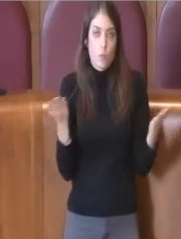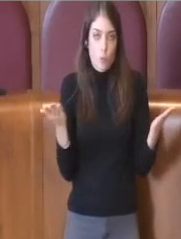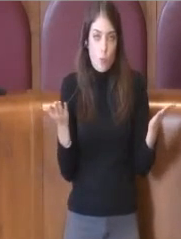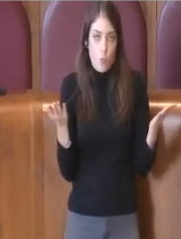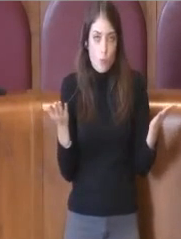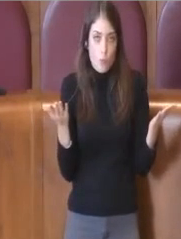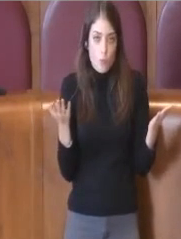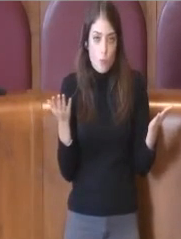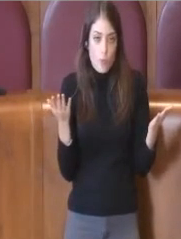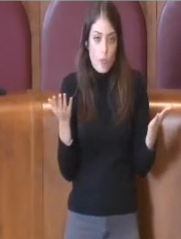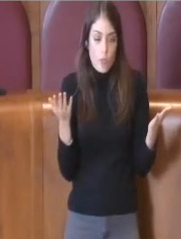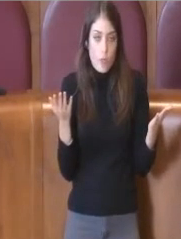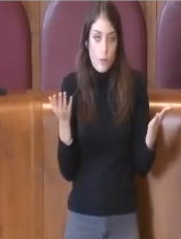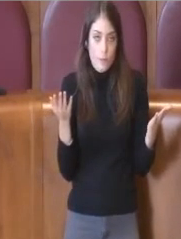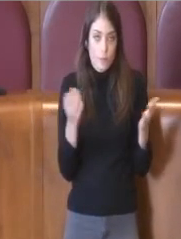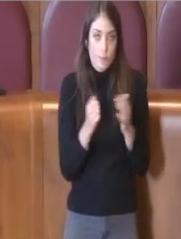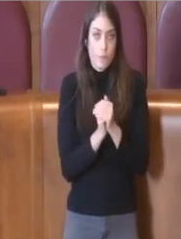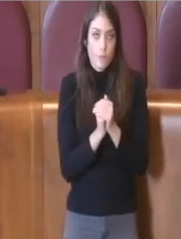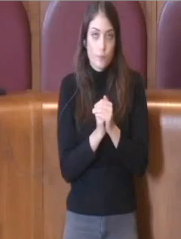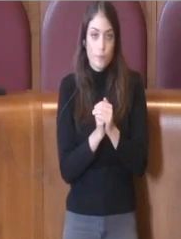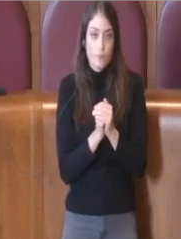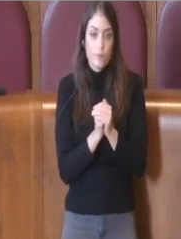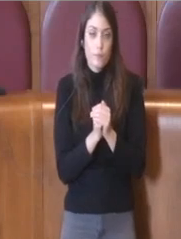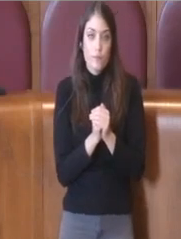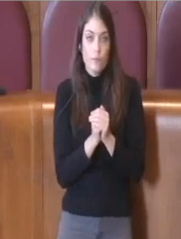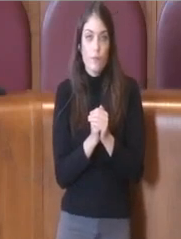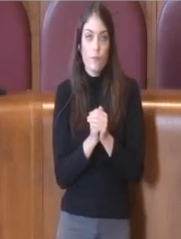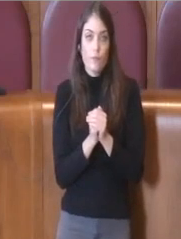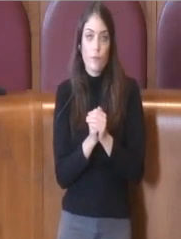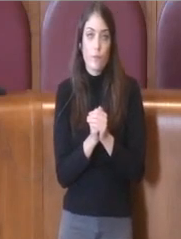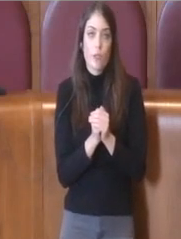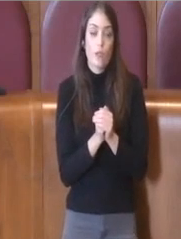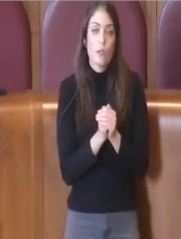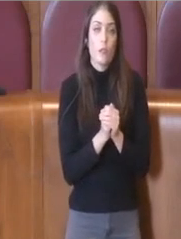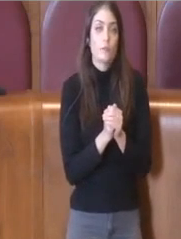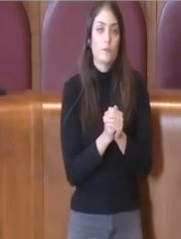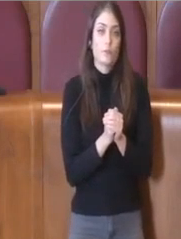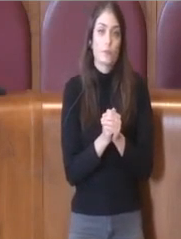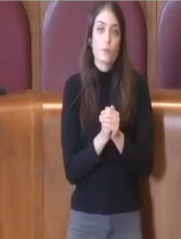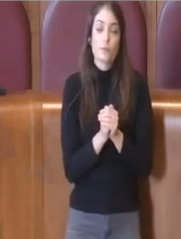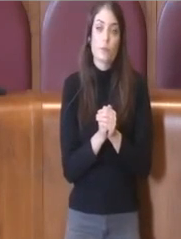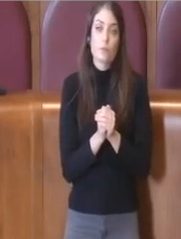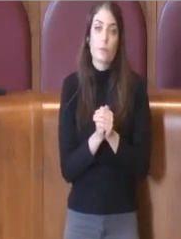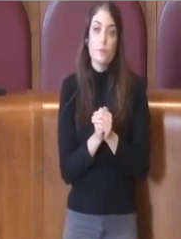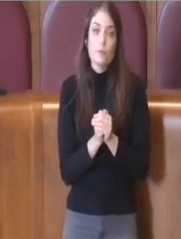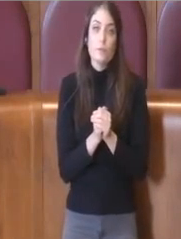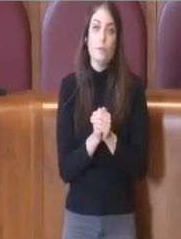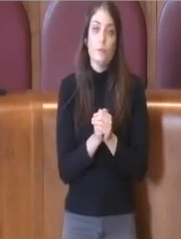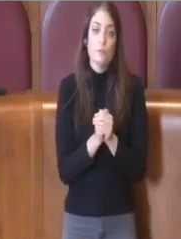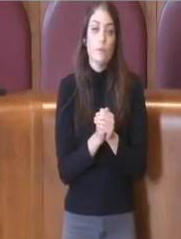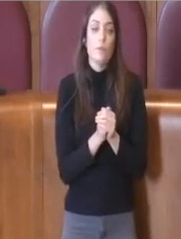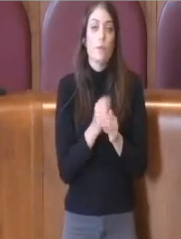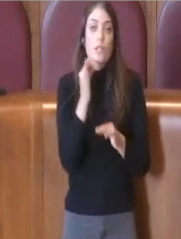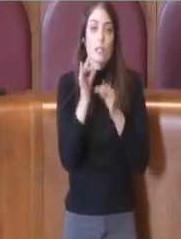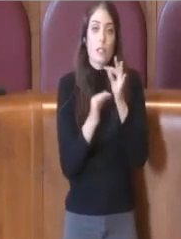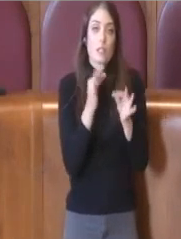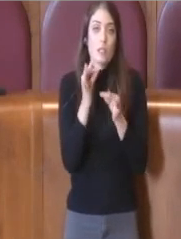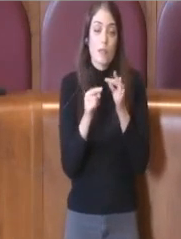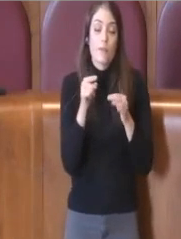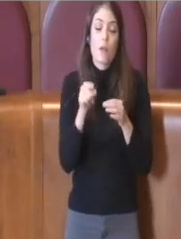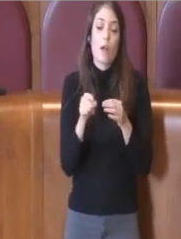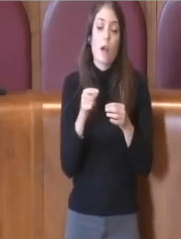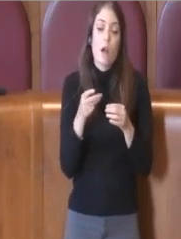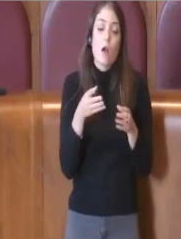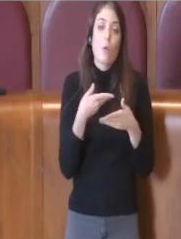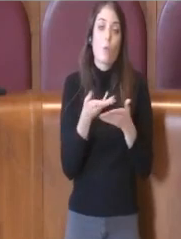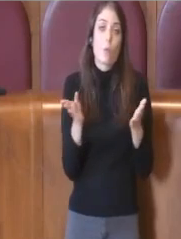non predeterminare, non è il proponente che si autodetermina come contraente nei confronti della pubblica amministrazione, ma la pubblica